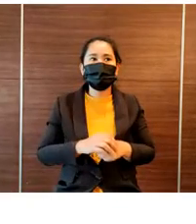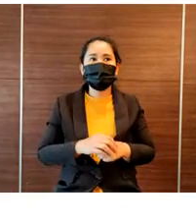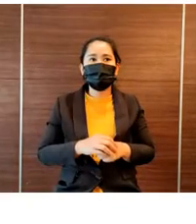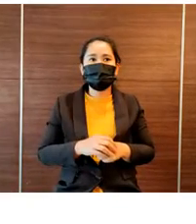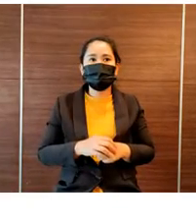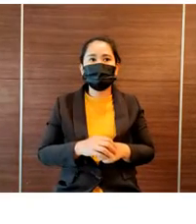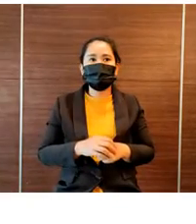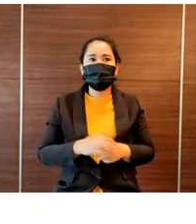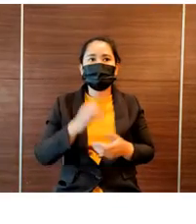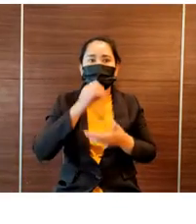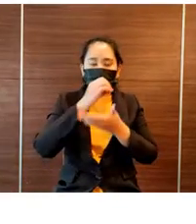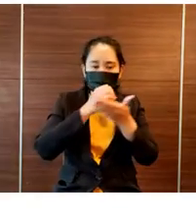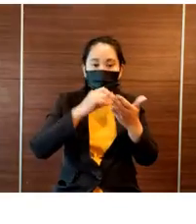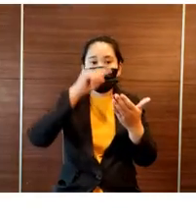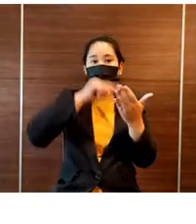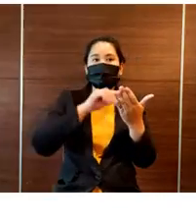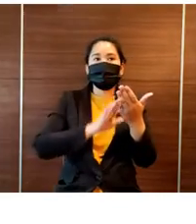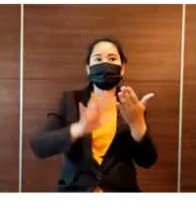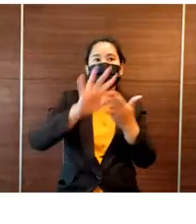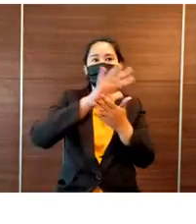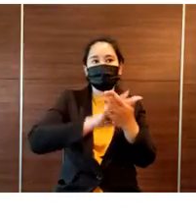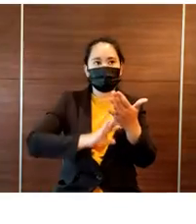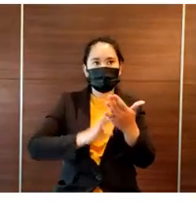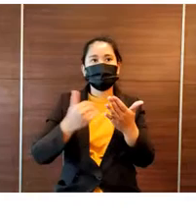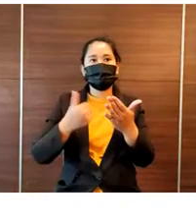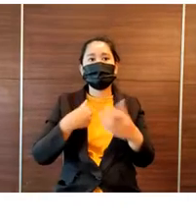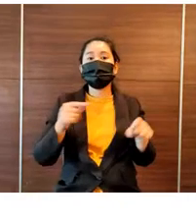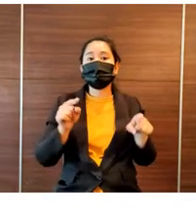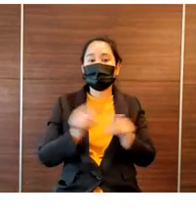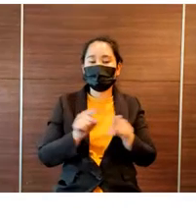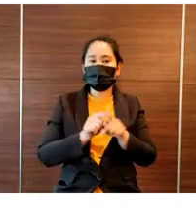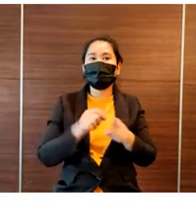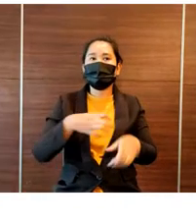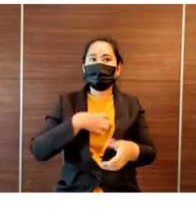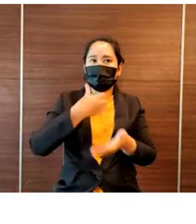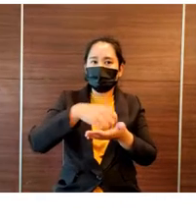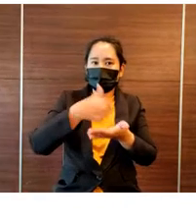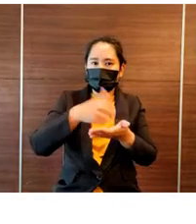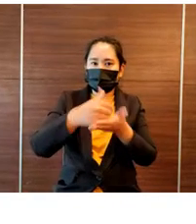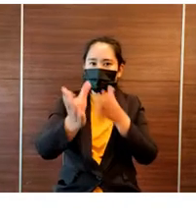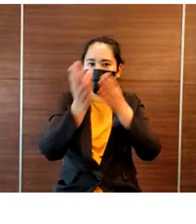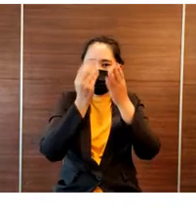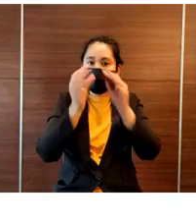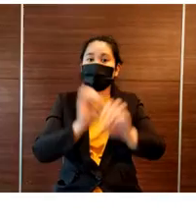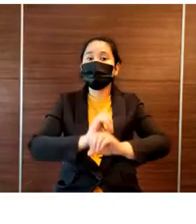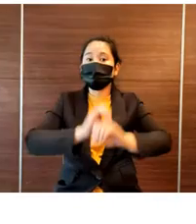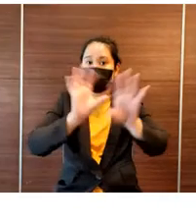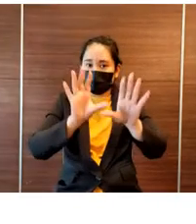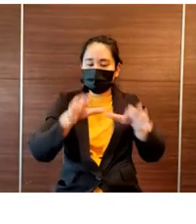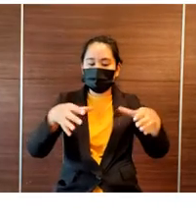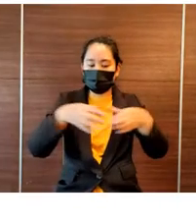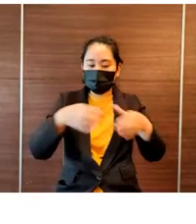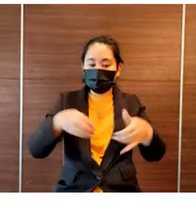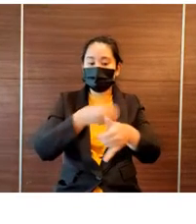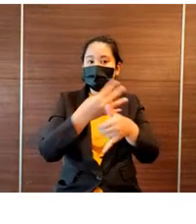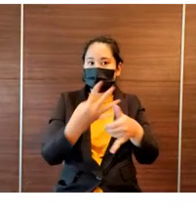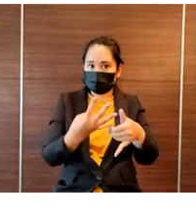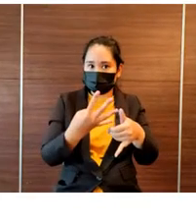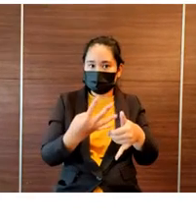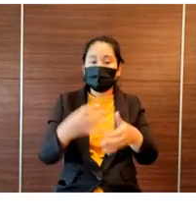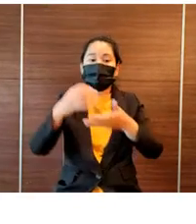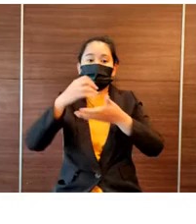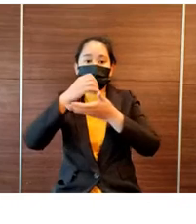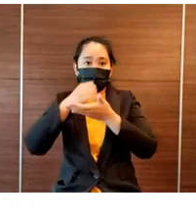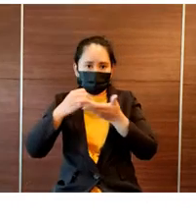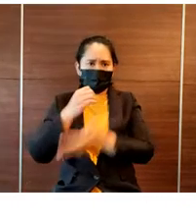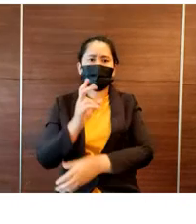ทั่วไปในประเทศไทยเหมือนกันแต่เพียงแต่ว่าเราอยากจะชี้ประเด็นให้เห็นชัดเจนมากขึ้นว่าไอ้ความหลากหลายทางเพศเมื่อไปบวกกับยาเสพติ